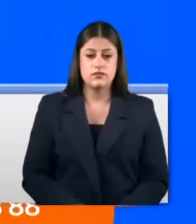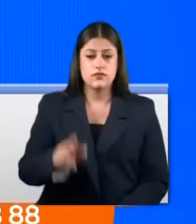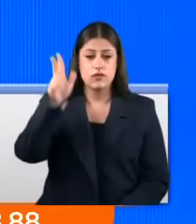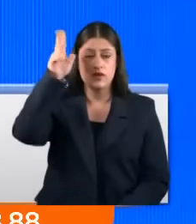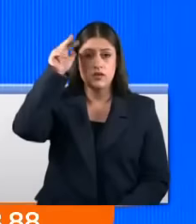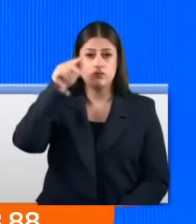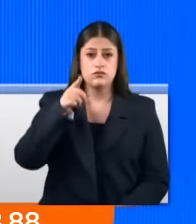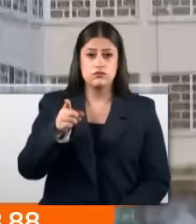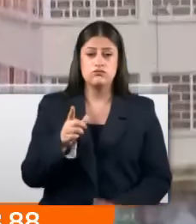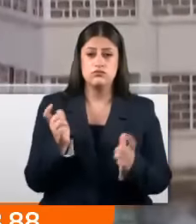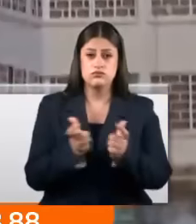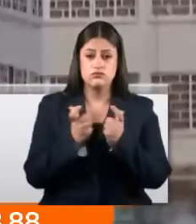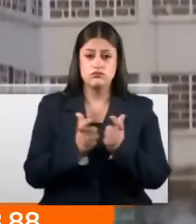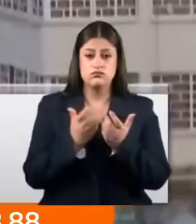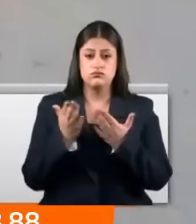Amerika'nın Kongresi'nde